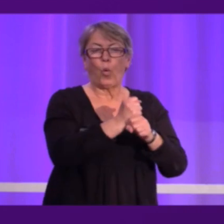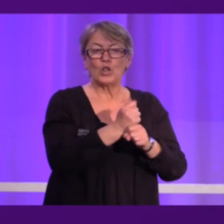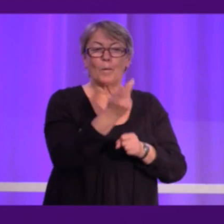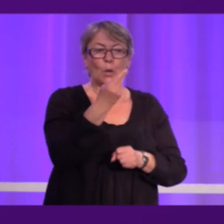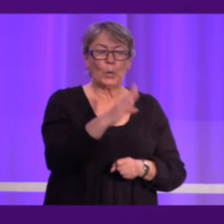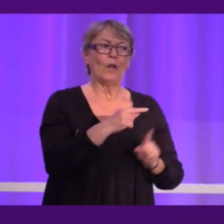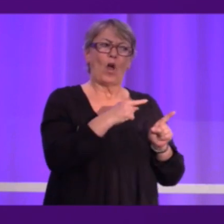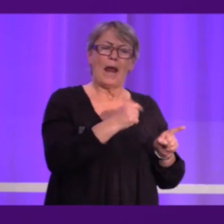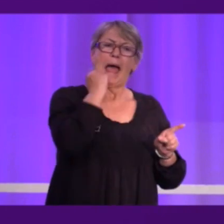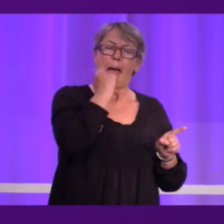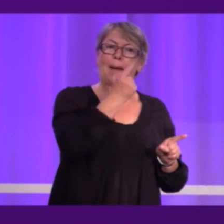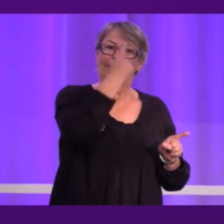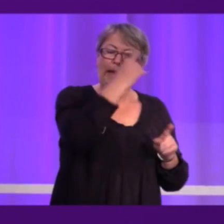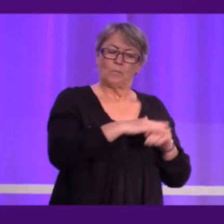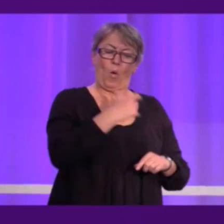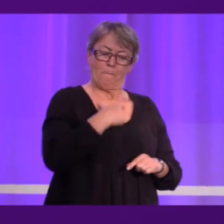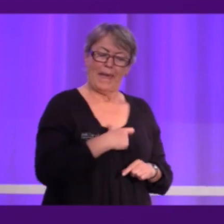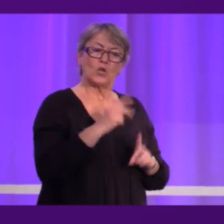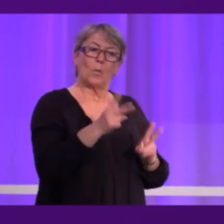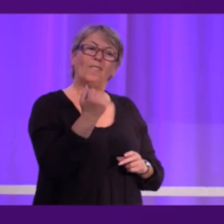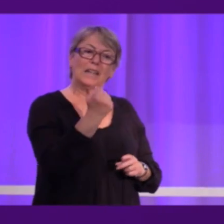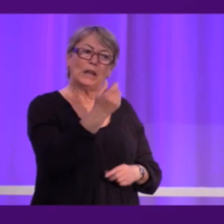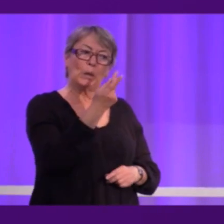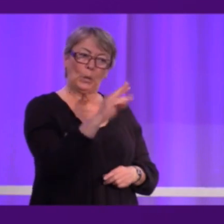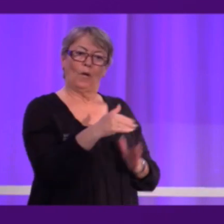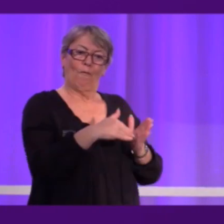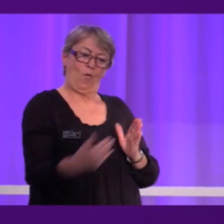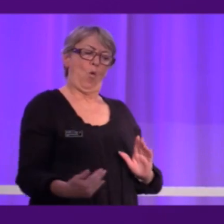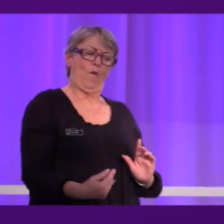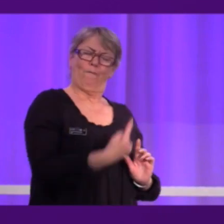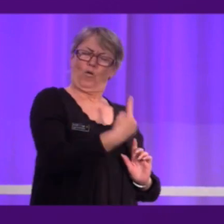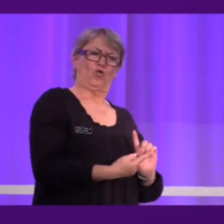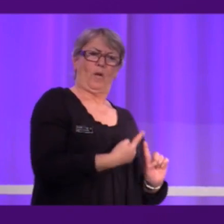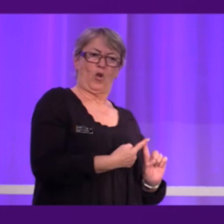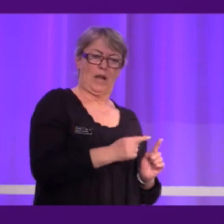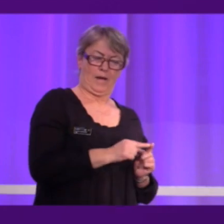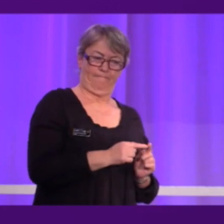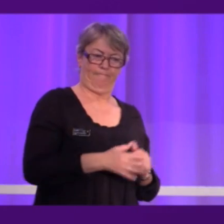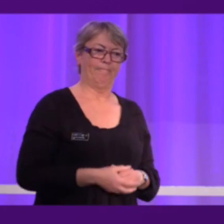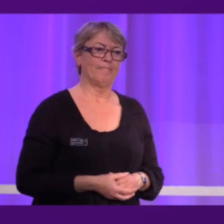de tänkte på mig som en viktig kund från allra, allra första början.